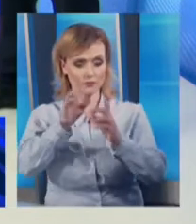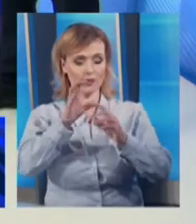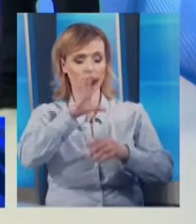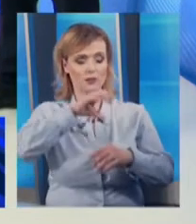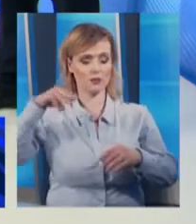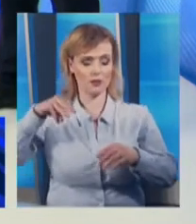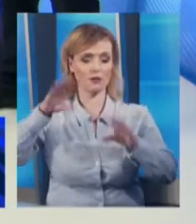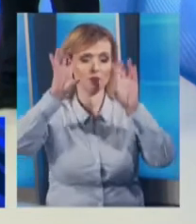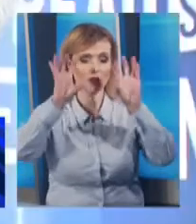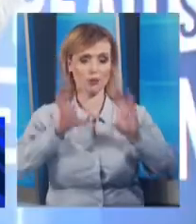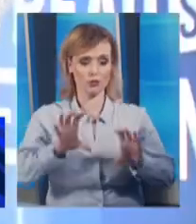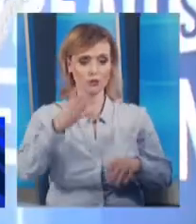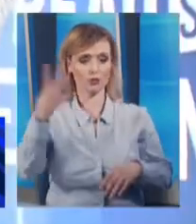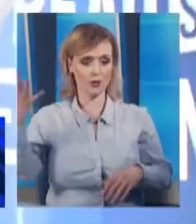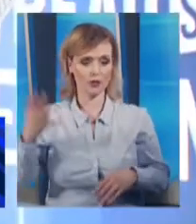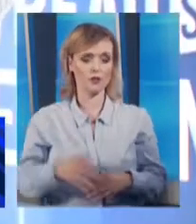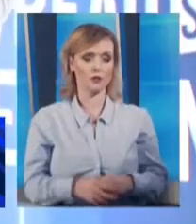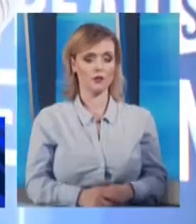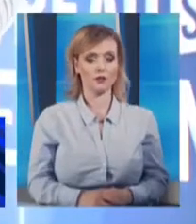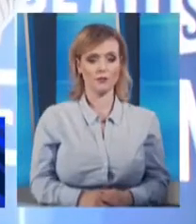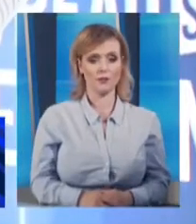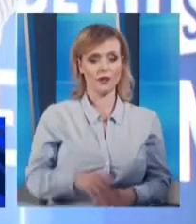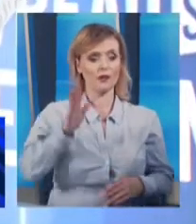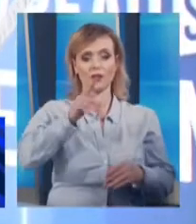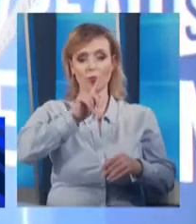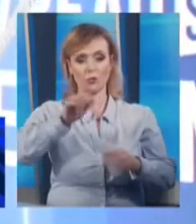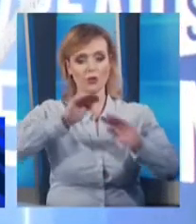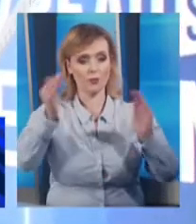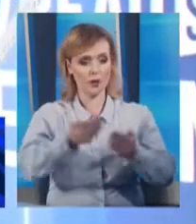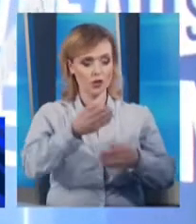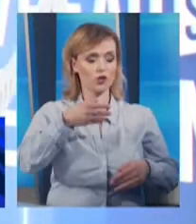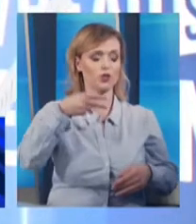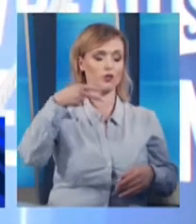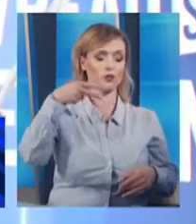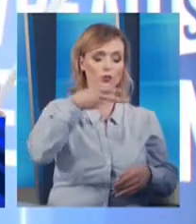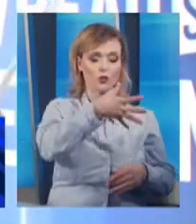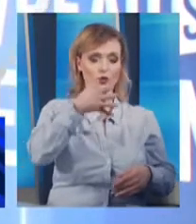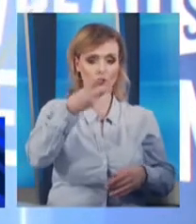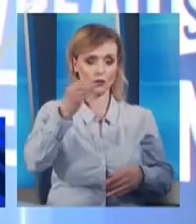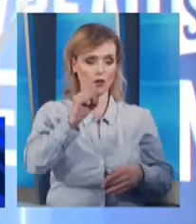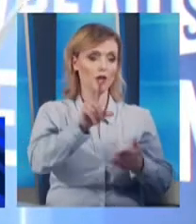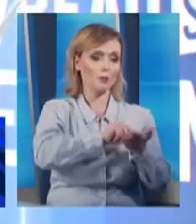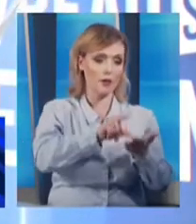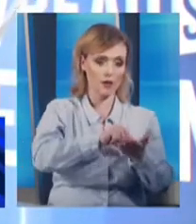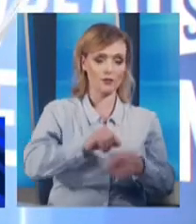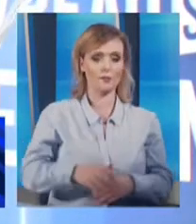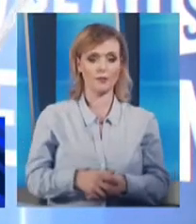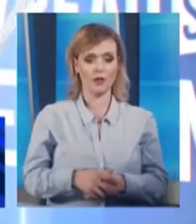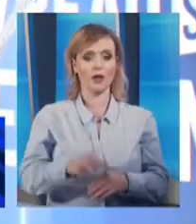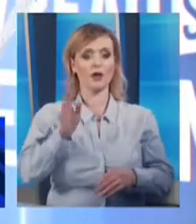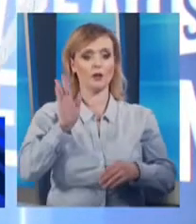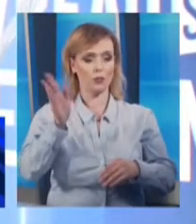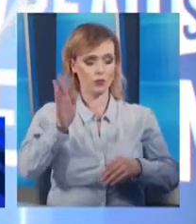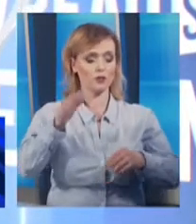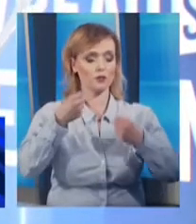adică nimic mai sub 2500 de lei, nici pensiile, nici salariile. Înăsprirea pedepselor pentru corupție și fur din banul